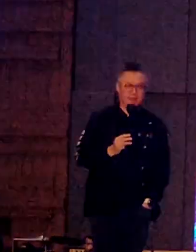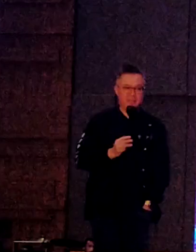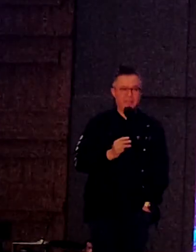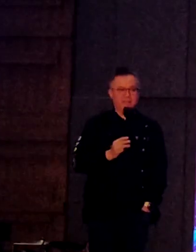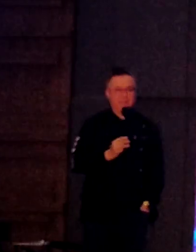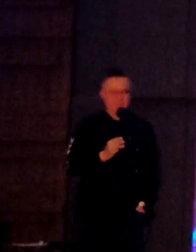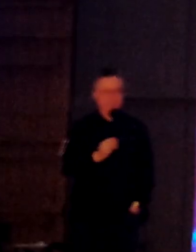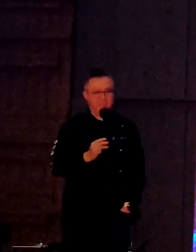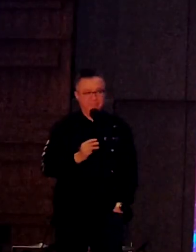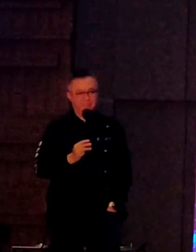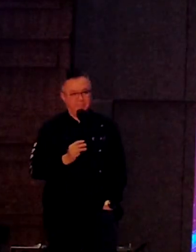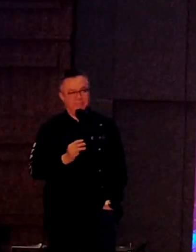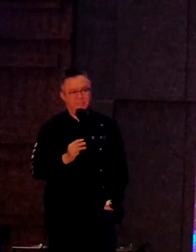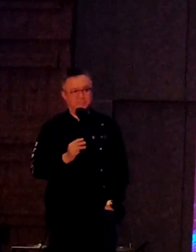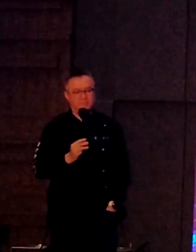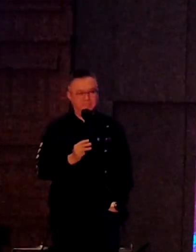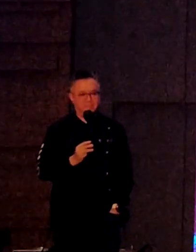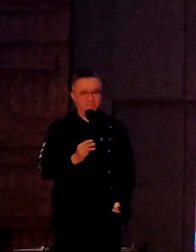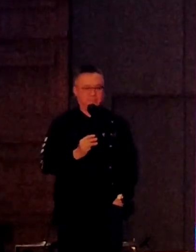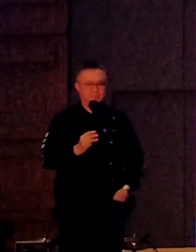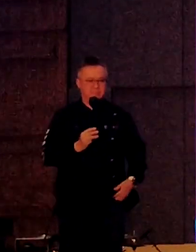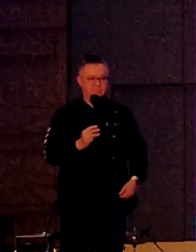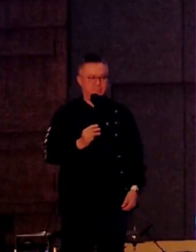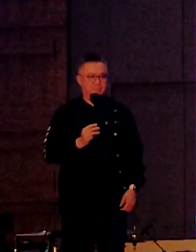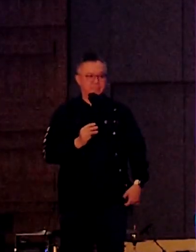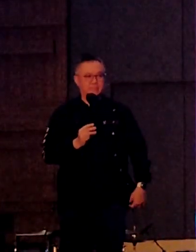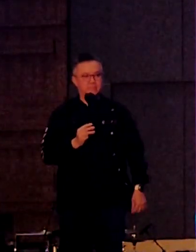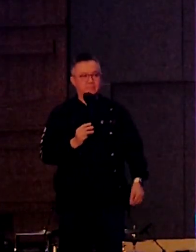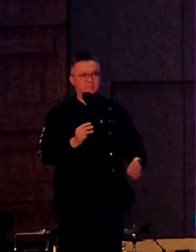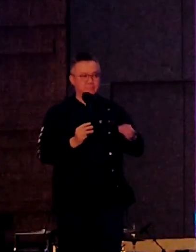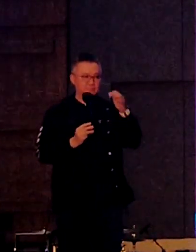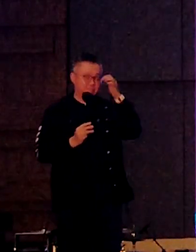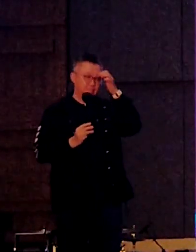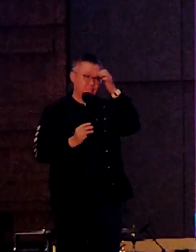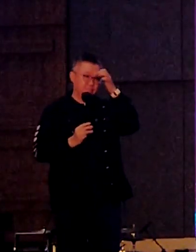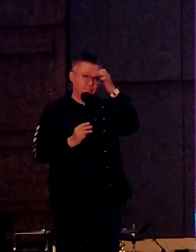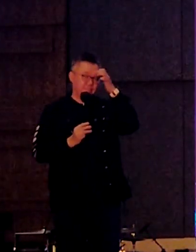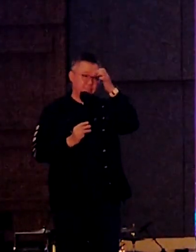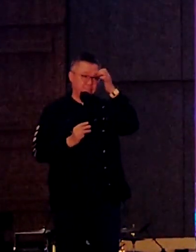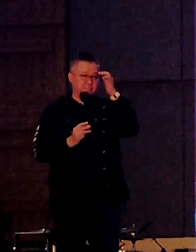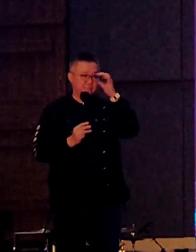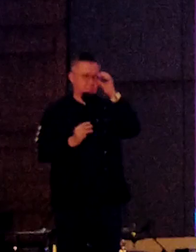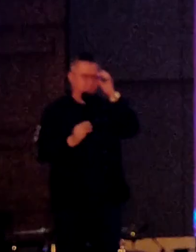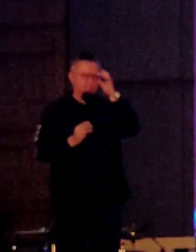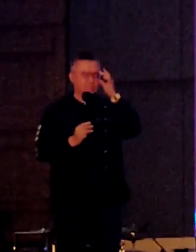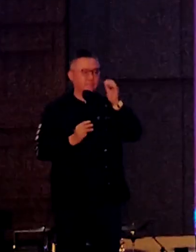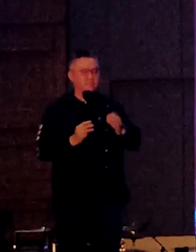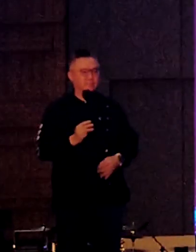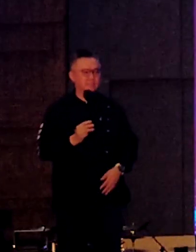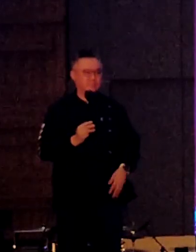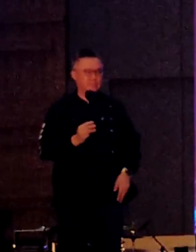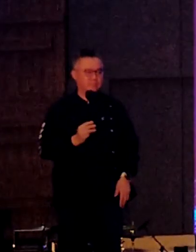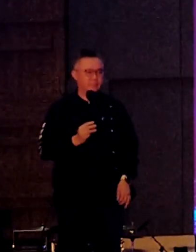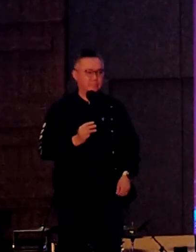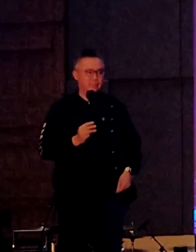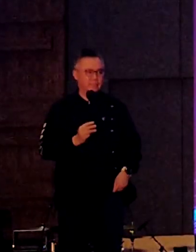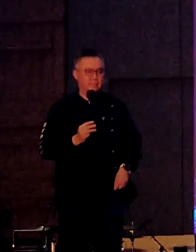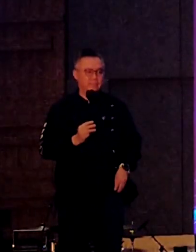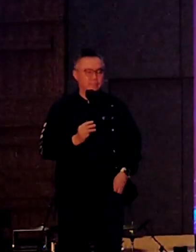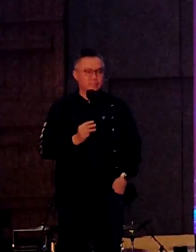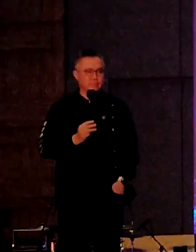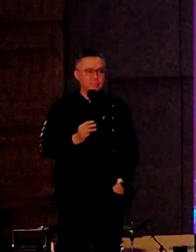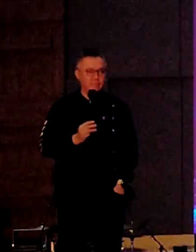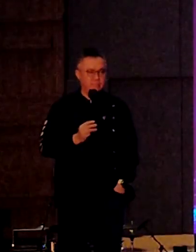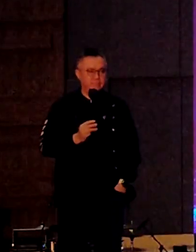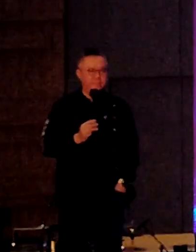tidur siang jadi tidak minum kira-kira begitu menu